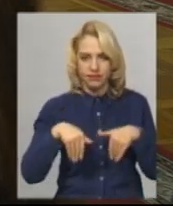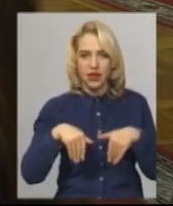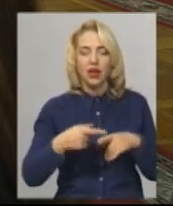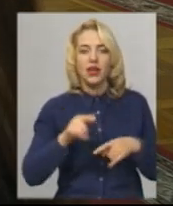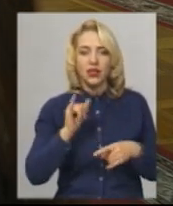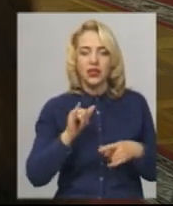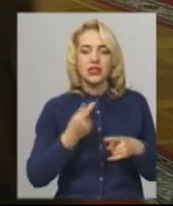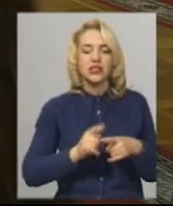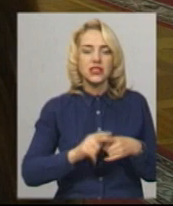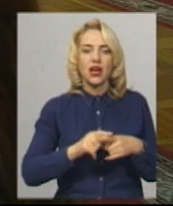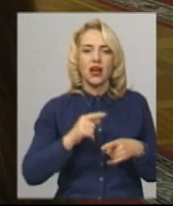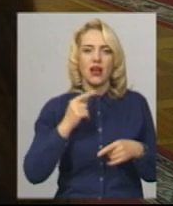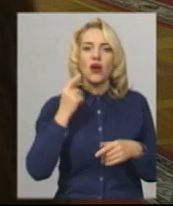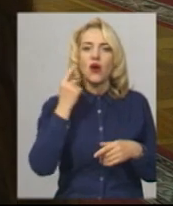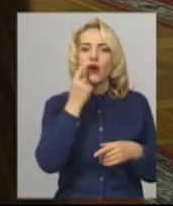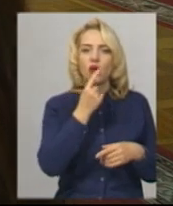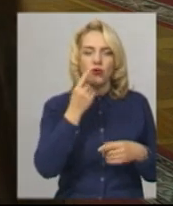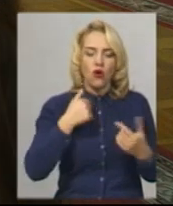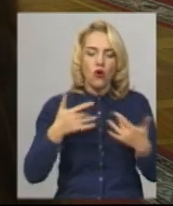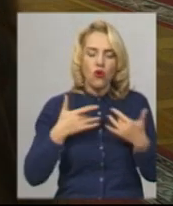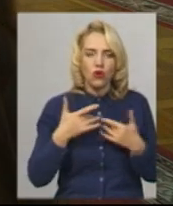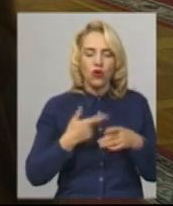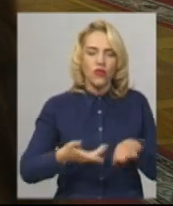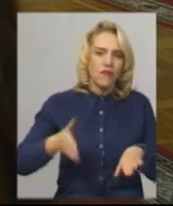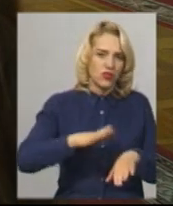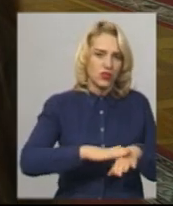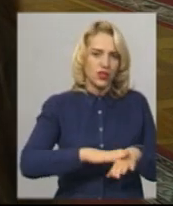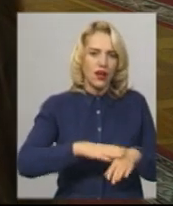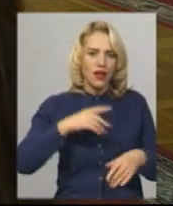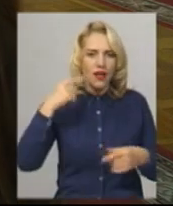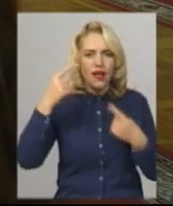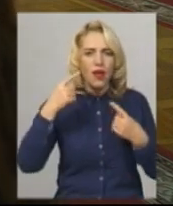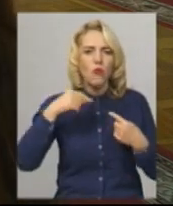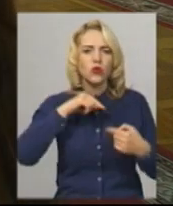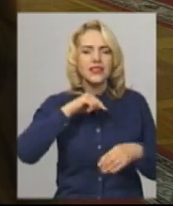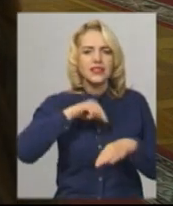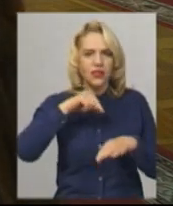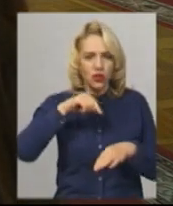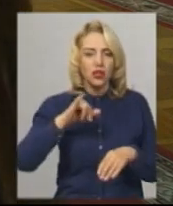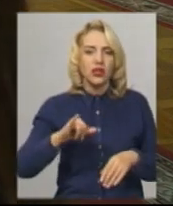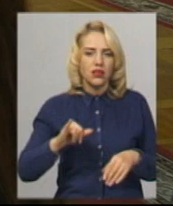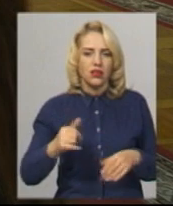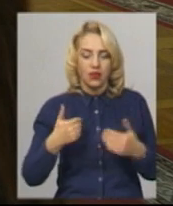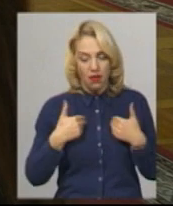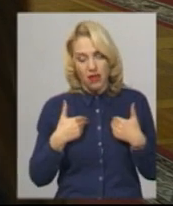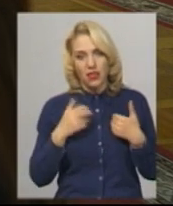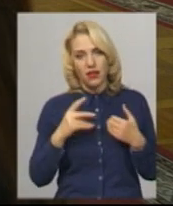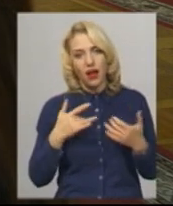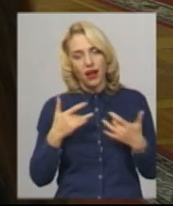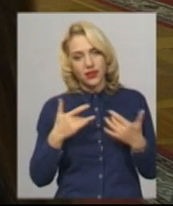Тому ця роль надзвичайно емоційна, важка, психологічна, і як для мене, як для